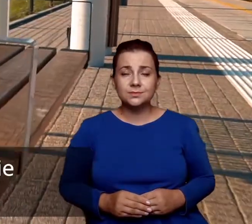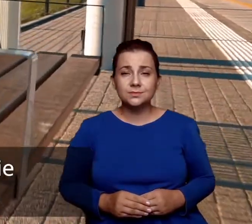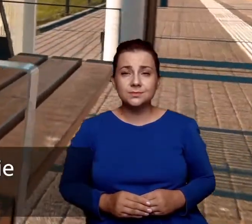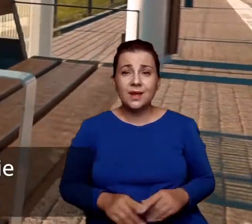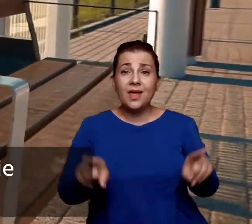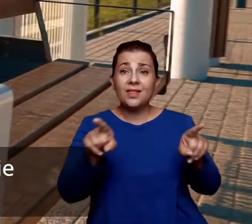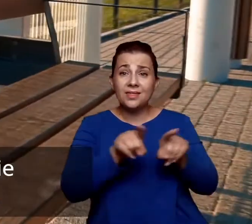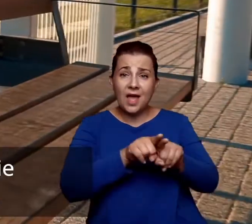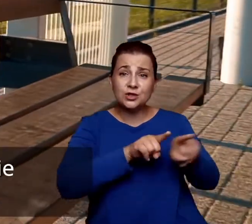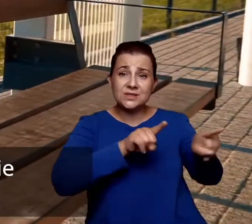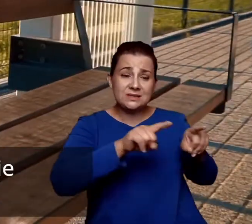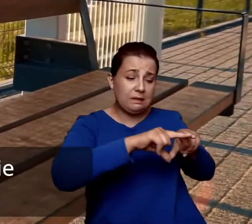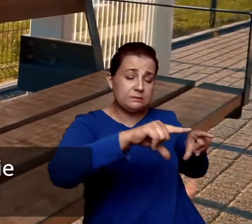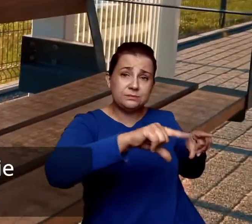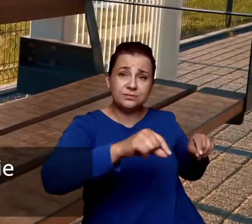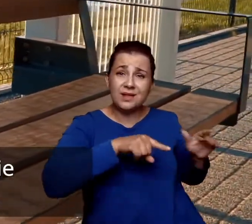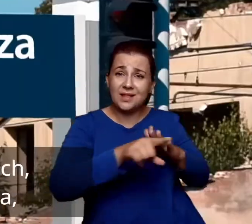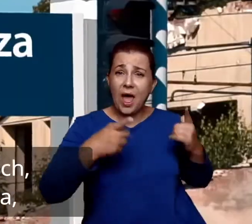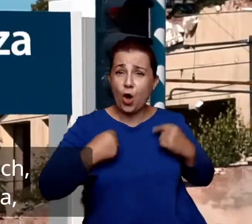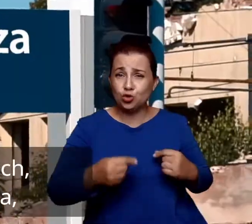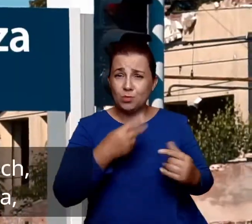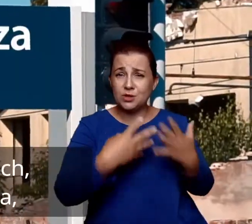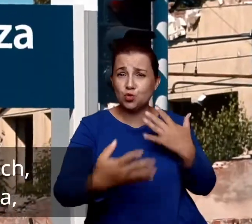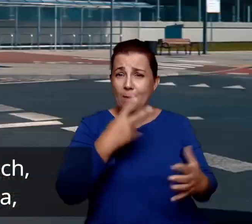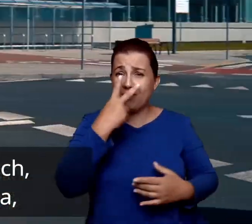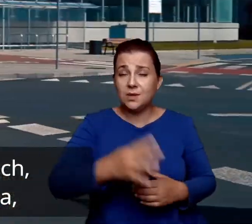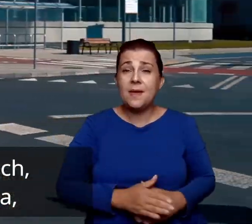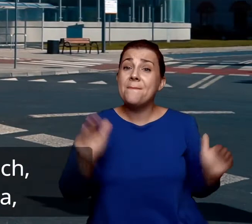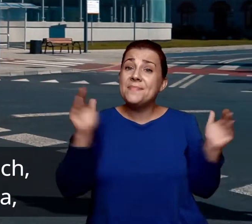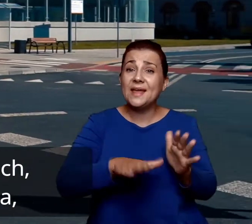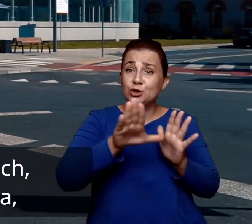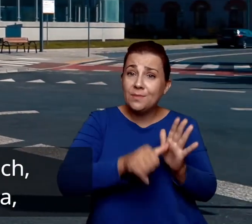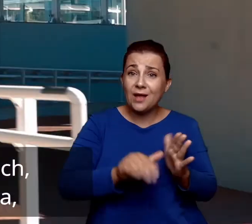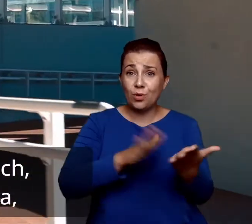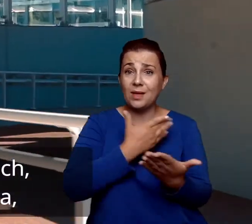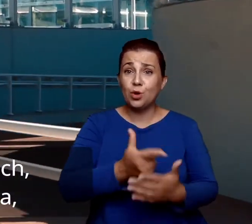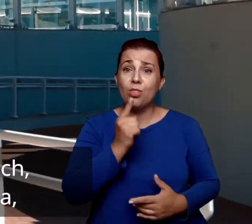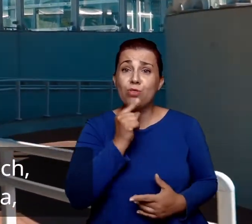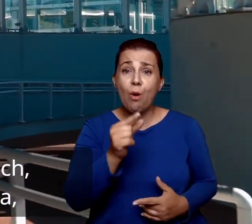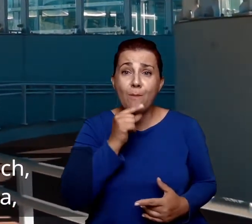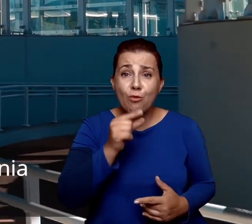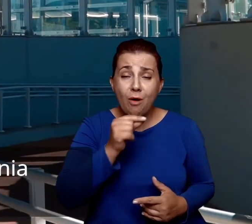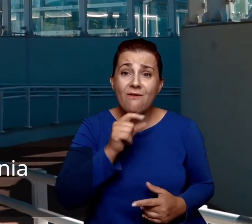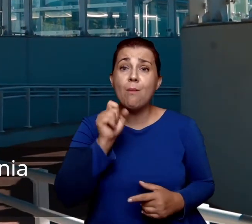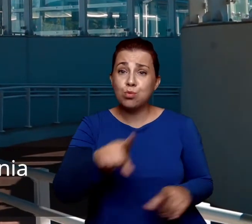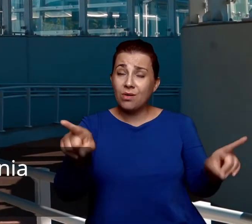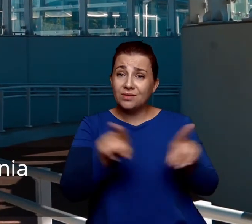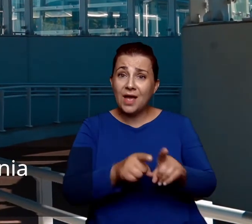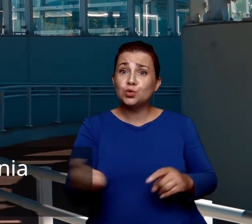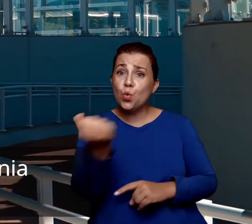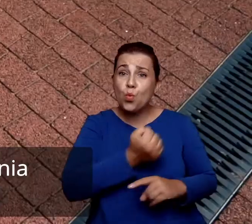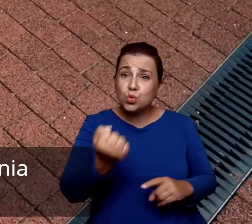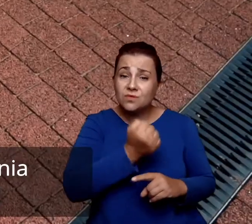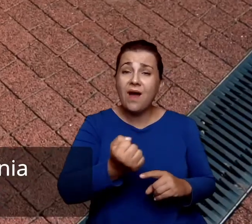oznakowanie dla osób niedowidzących. W mniejszych miejscowościach, takich jak Dąbrowa Górnicza, również stosujemy rozwiązania